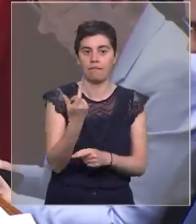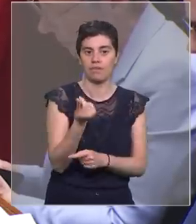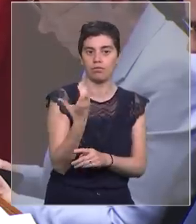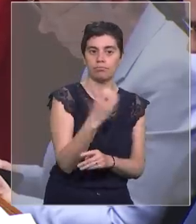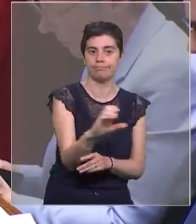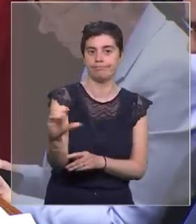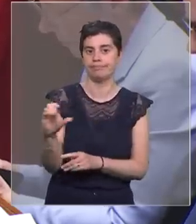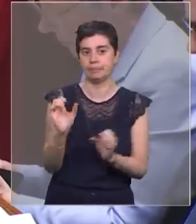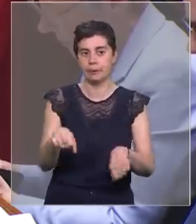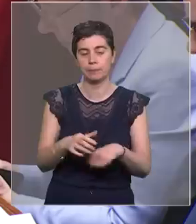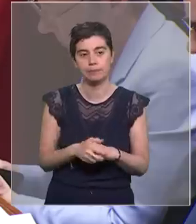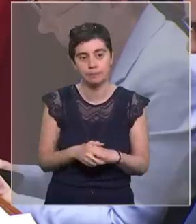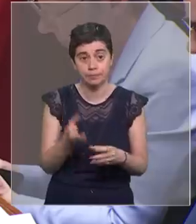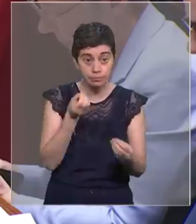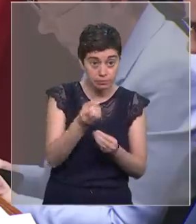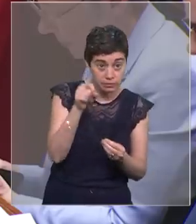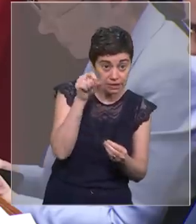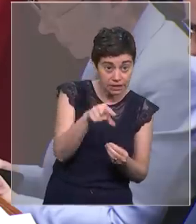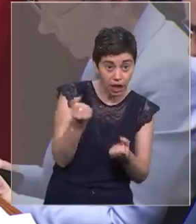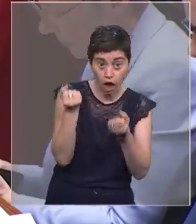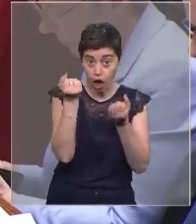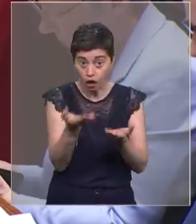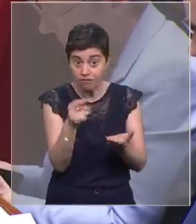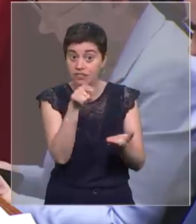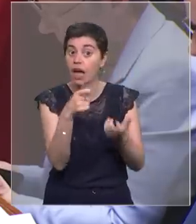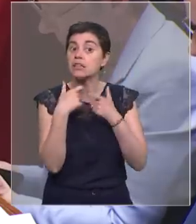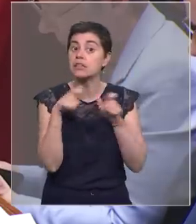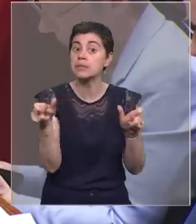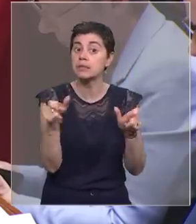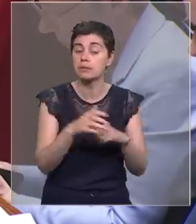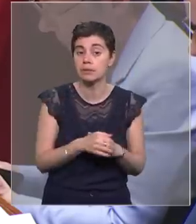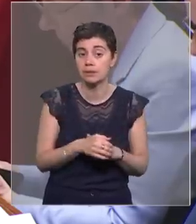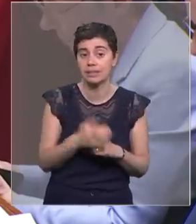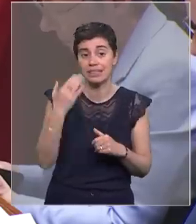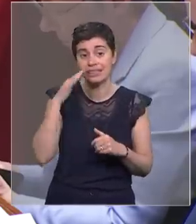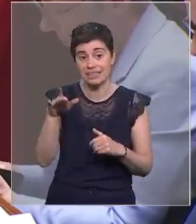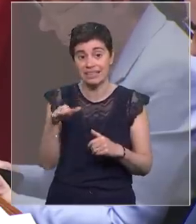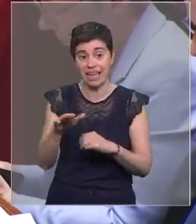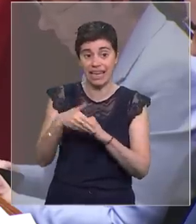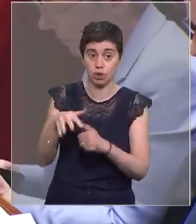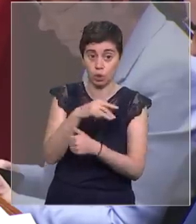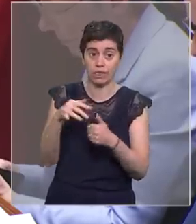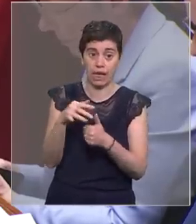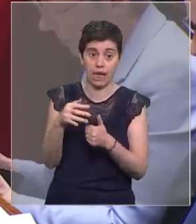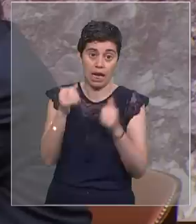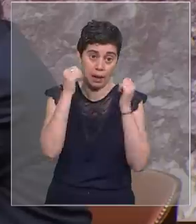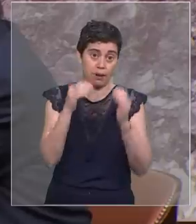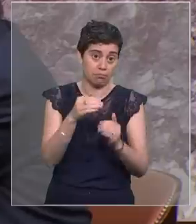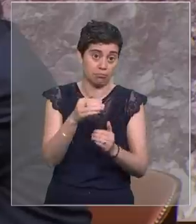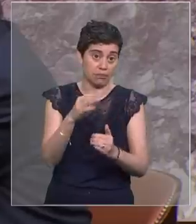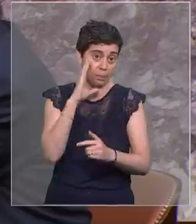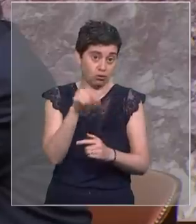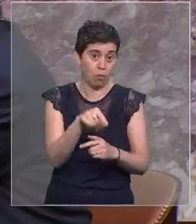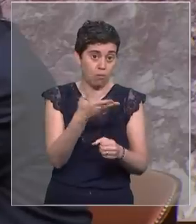de maintenir également l'accessibilité de l'offre. C'est important. On sait qu'on a un sous-financement aujourd'hui de l'aide sociale à l'hébergement. Merci, monsieur le